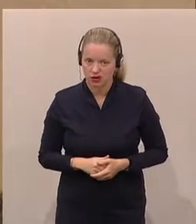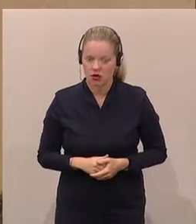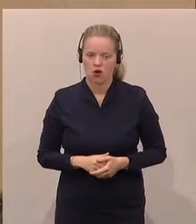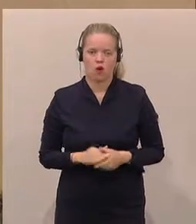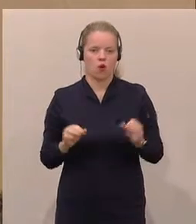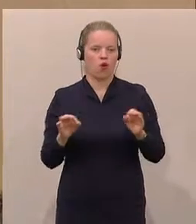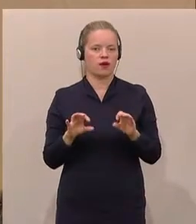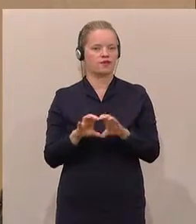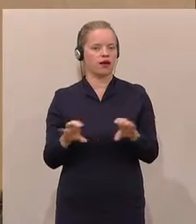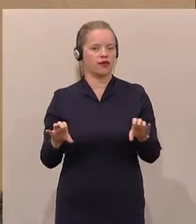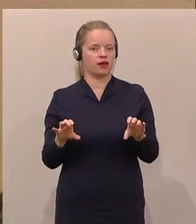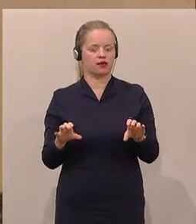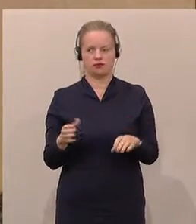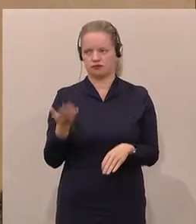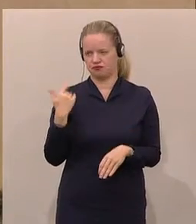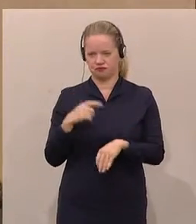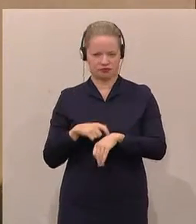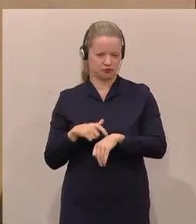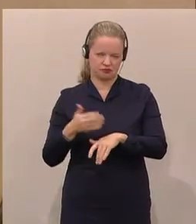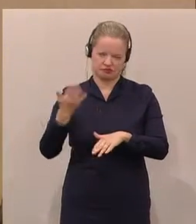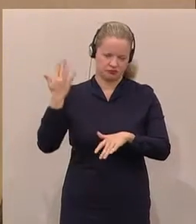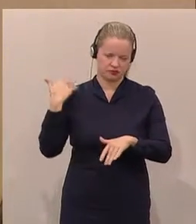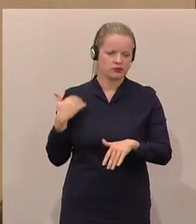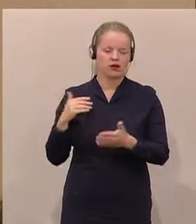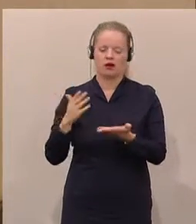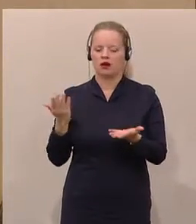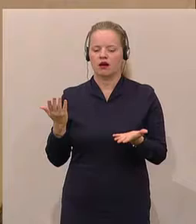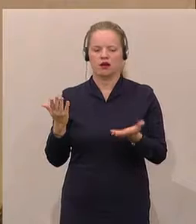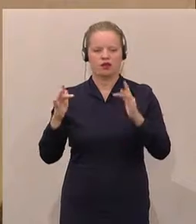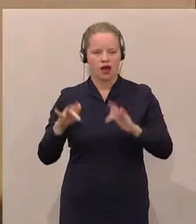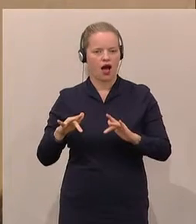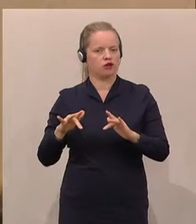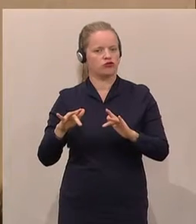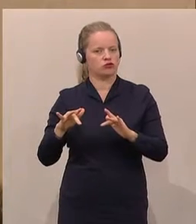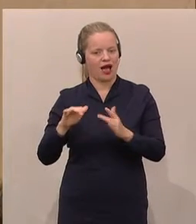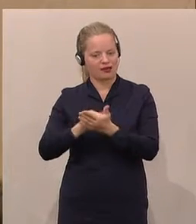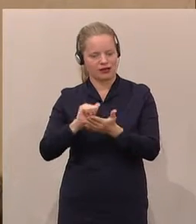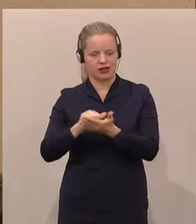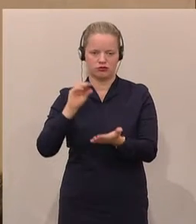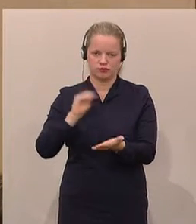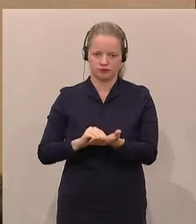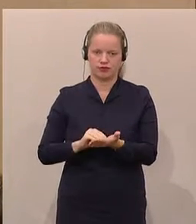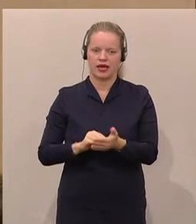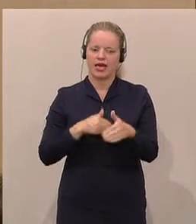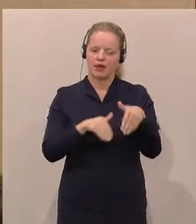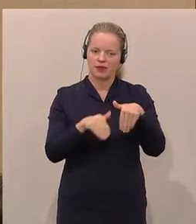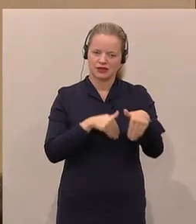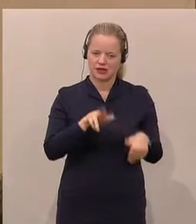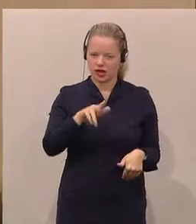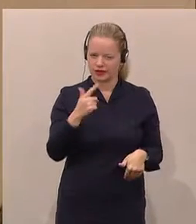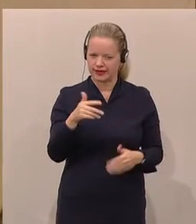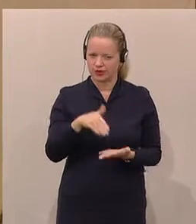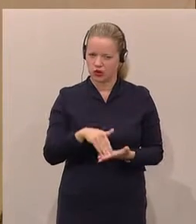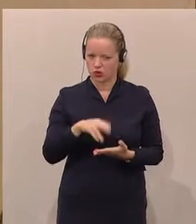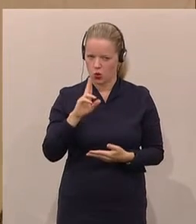Standard in einem Artikel vor einiger Zeit schreibt, dass es ein Skandal ist, dass der Innenminister um 23.000 Euro für